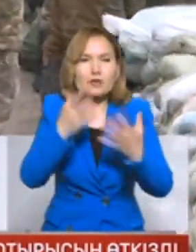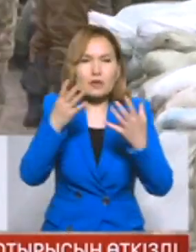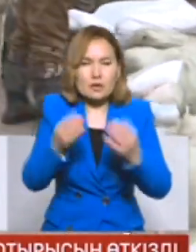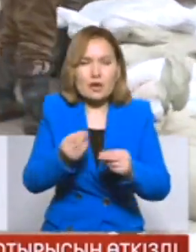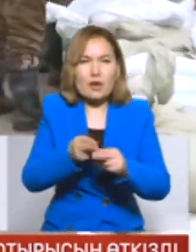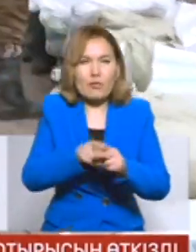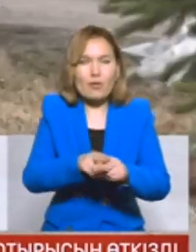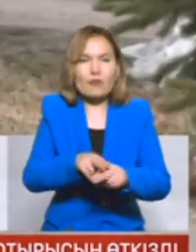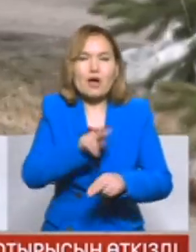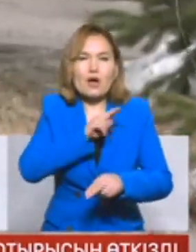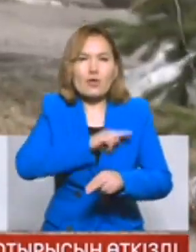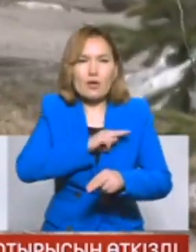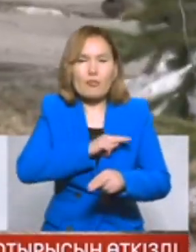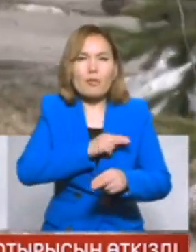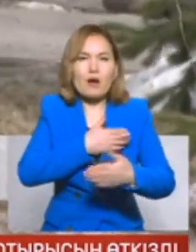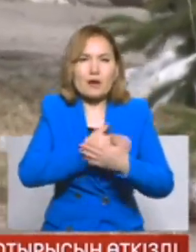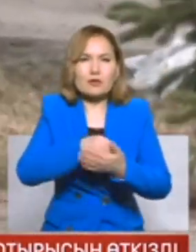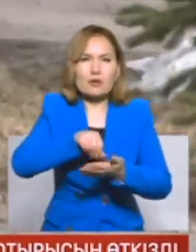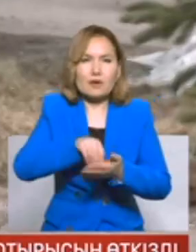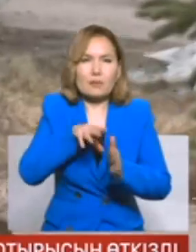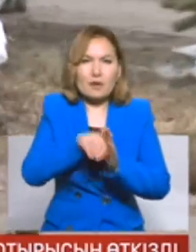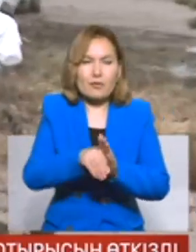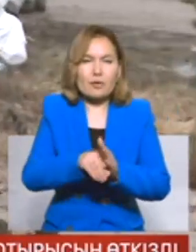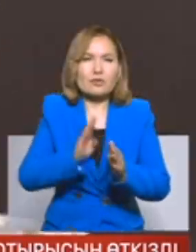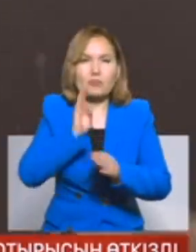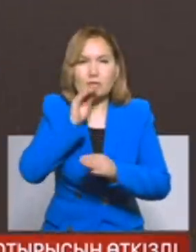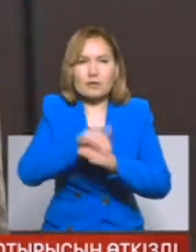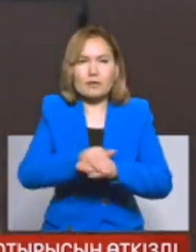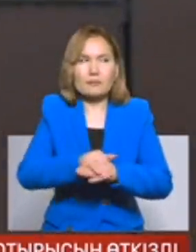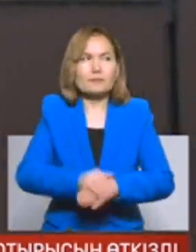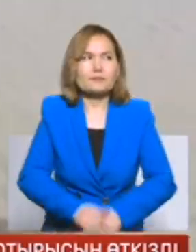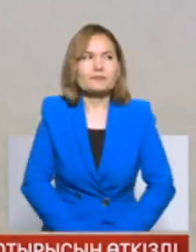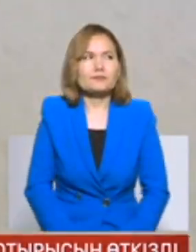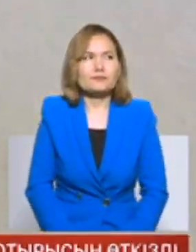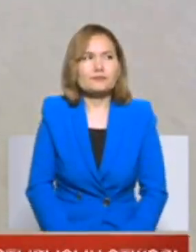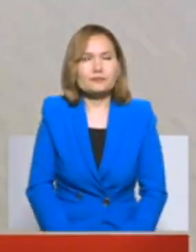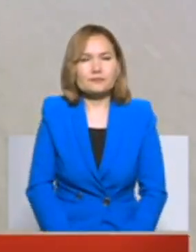тікелей күресіп жатыр. Амангелді Сейтхан, Олжас Берікбай, Қазақстан ұлттық телеарнасы, Петропавл.